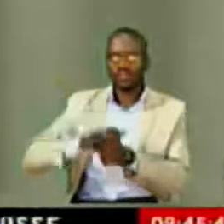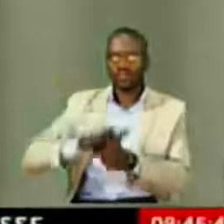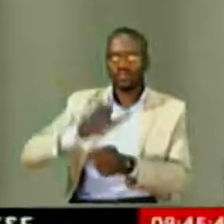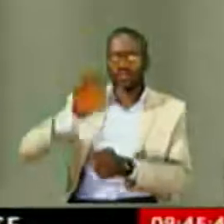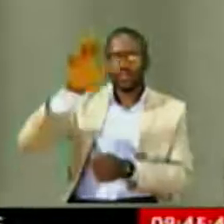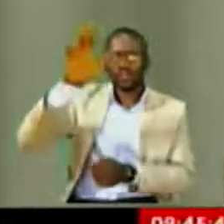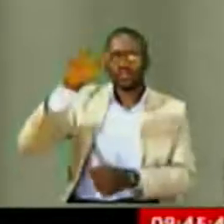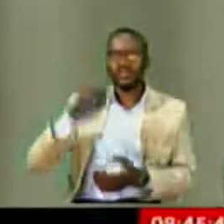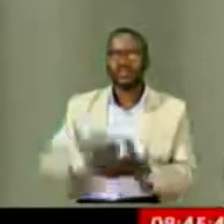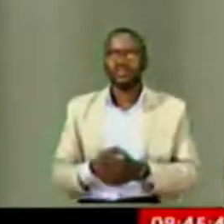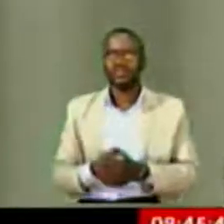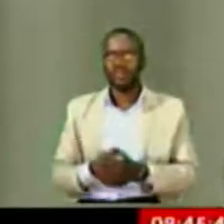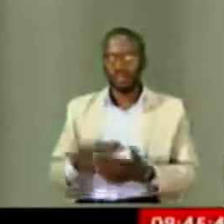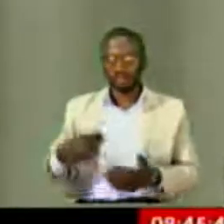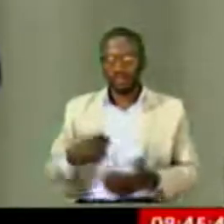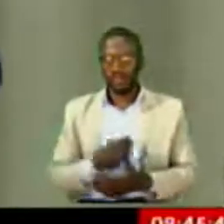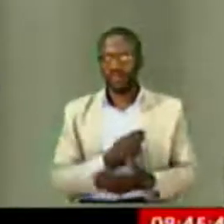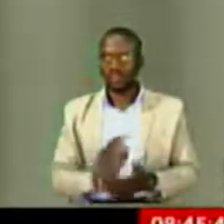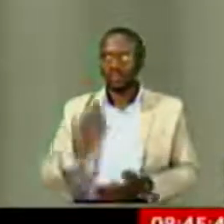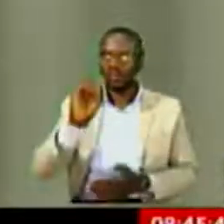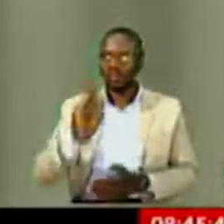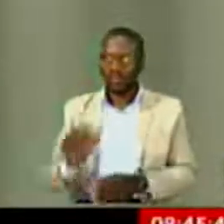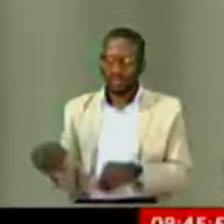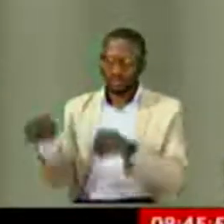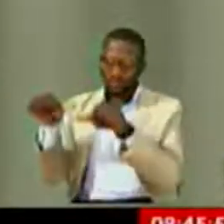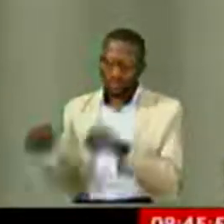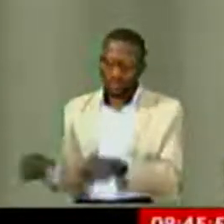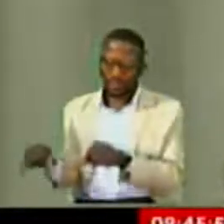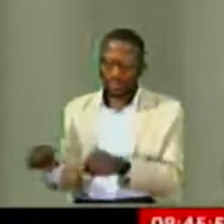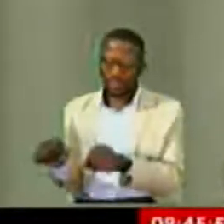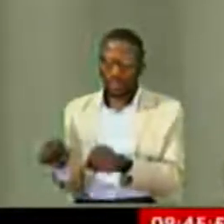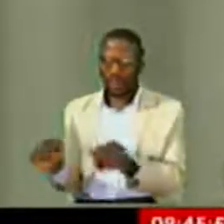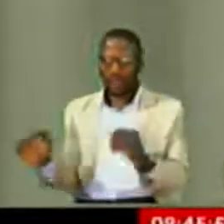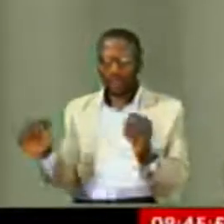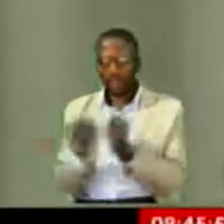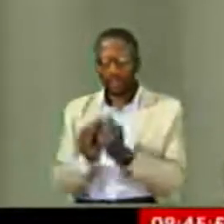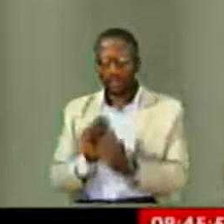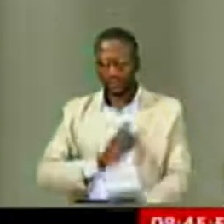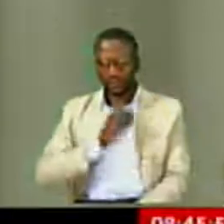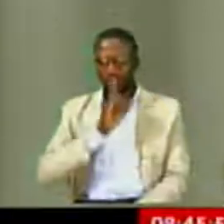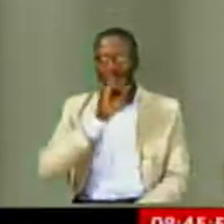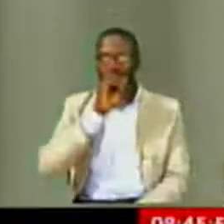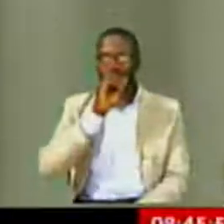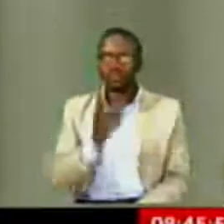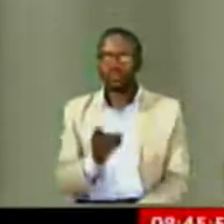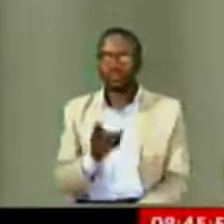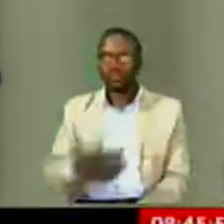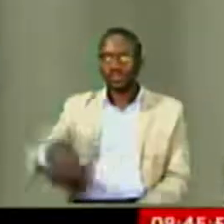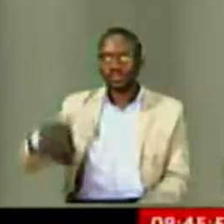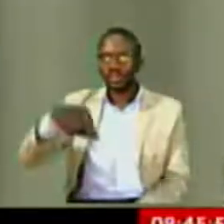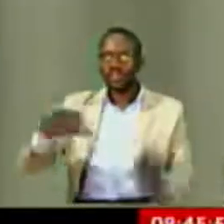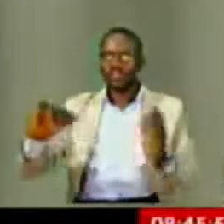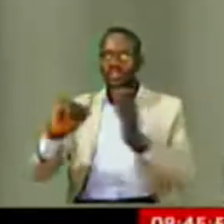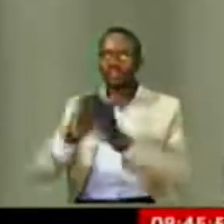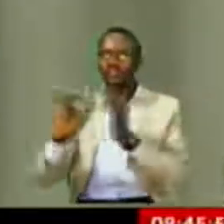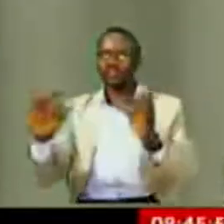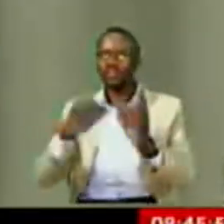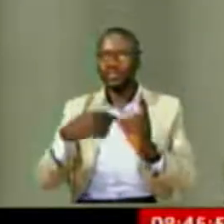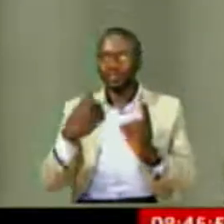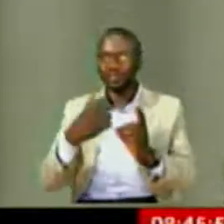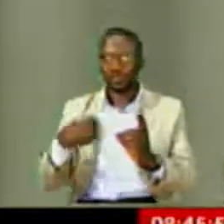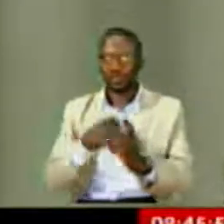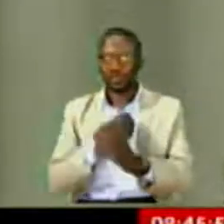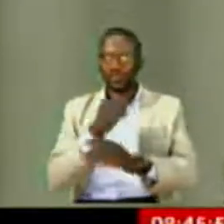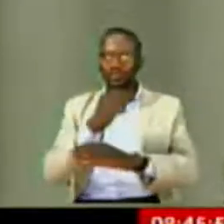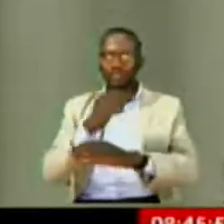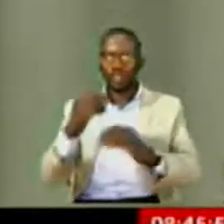entering the glory. Nous devons rester rassurés. We need to remain assured. Que celui qui nous a appelés, that the one who called us, il ne va